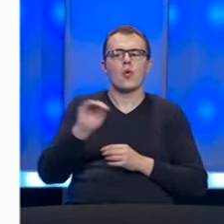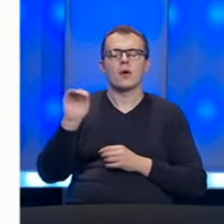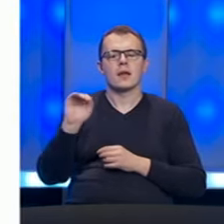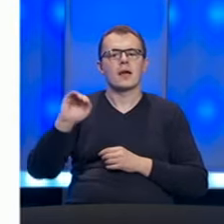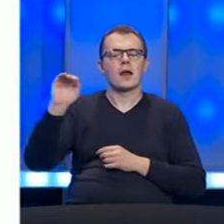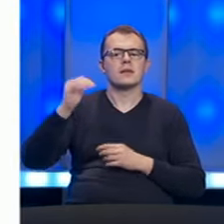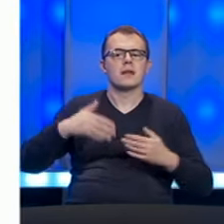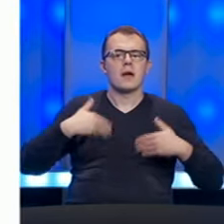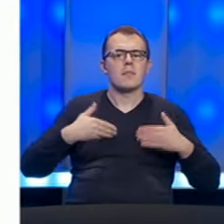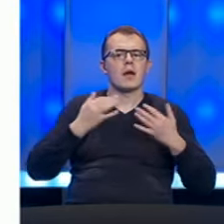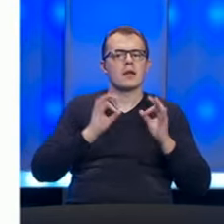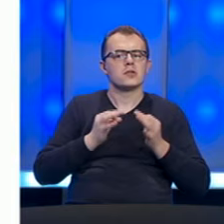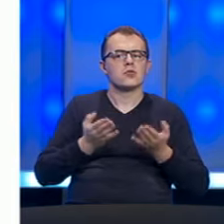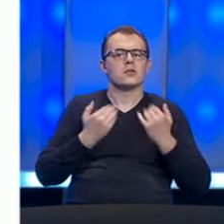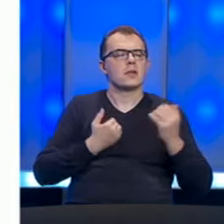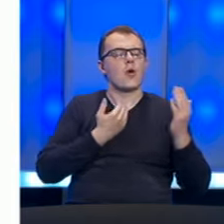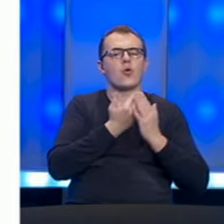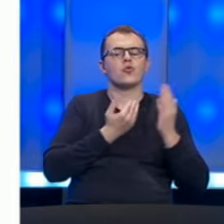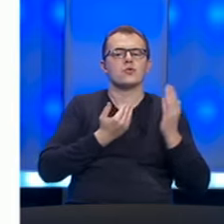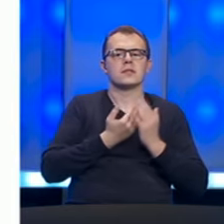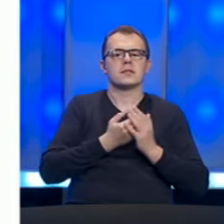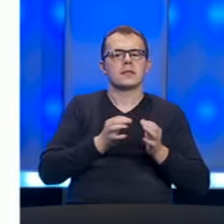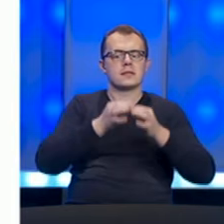mladih stručnjaka za odnose s javnošću.